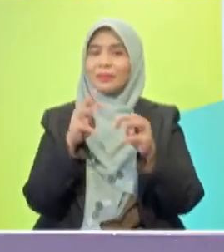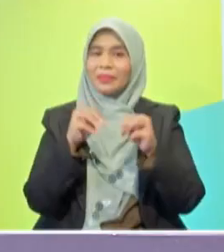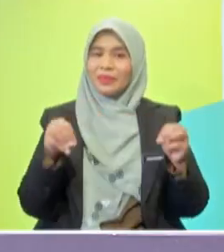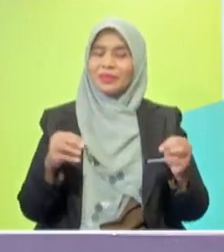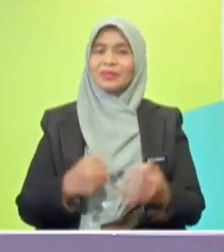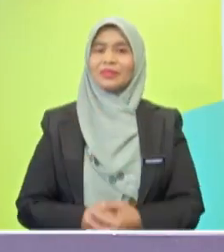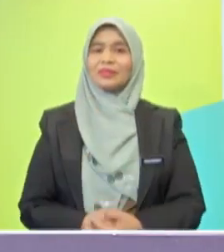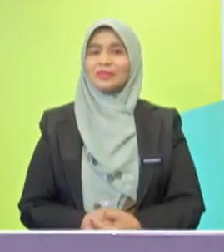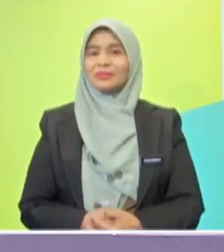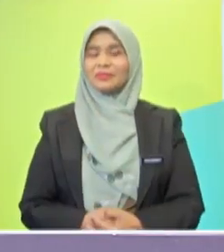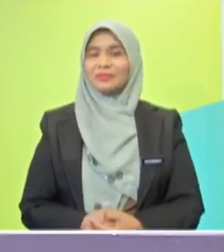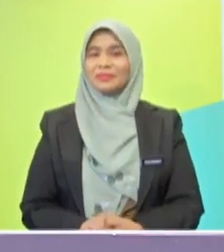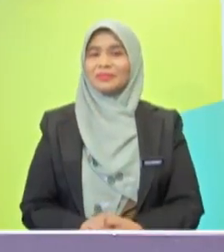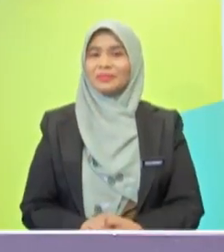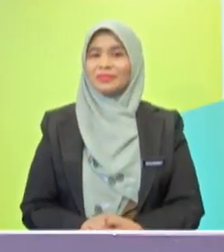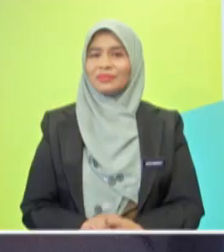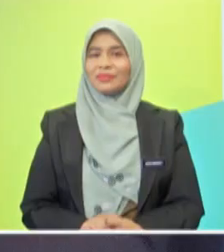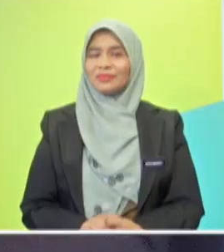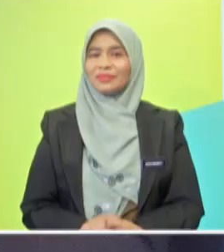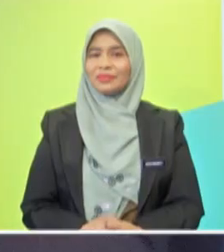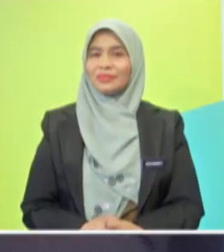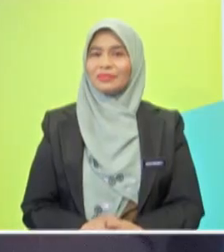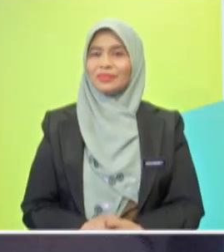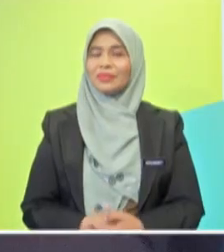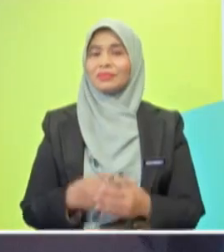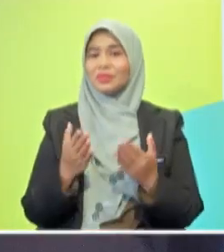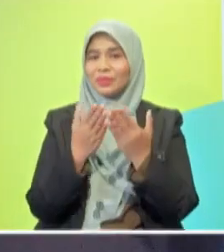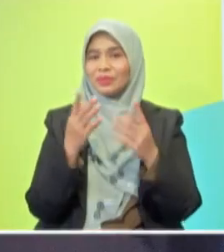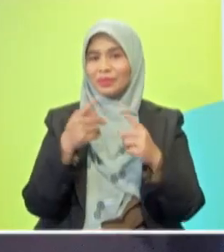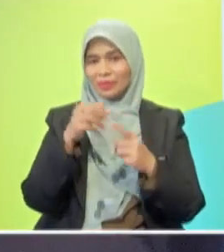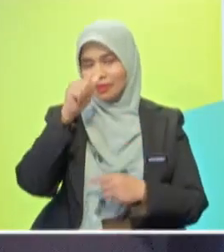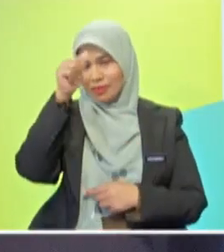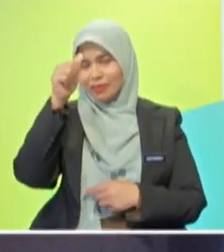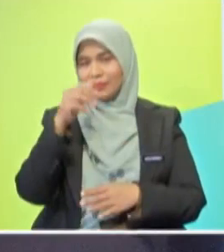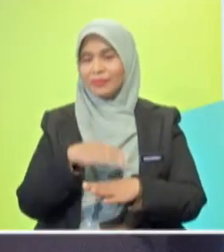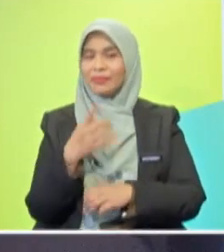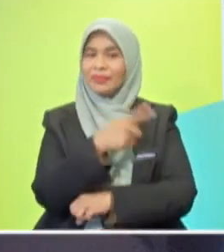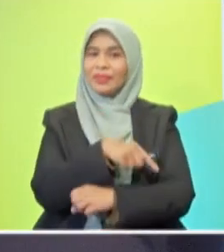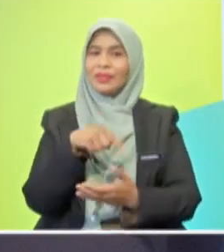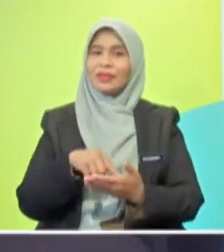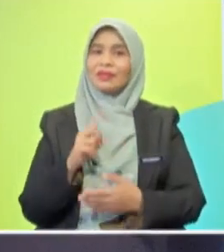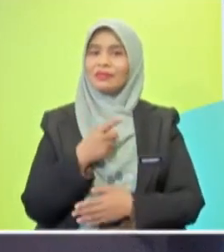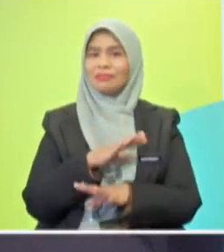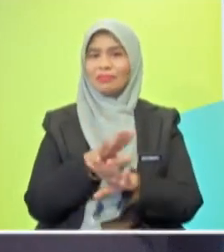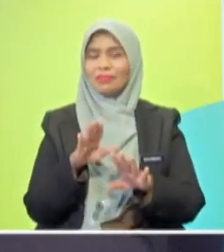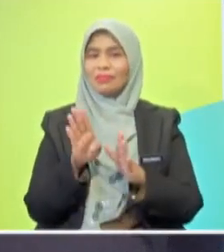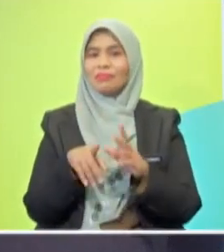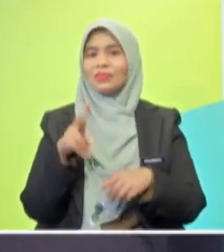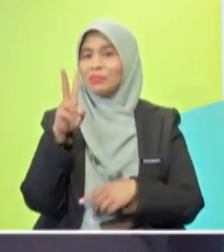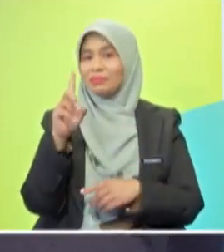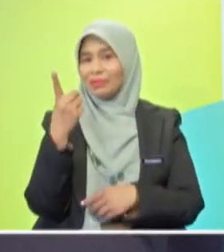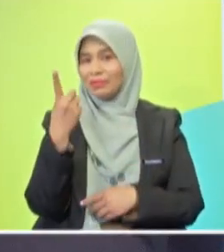murid-murid kita pada hari ini? Silakan Ustazah. Okey. Okay, alhamdulillah pada hari ini kita tidak berdua saja,